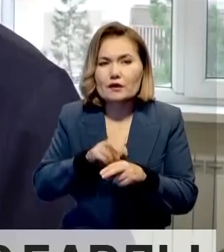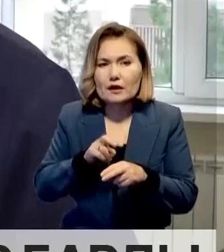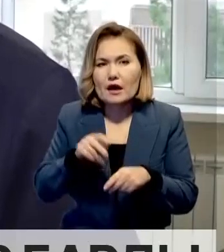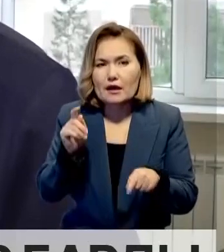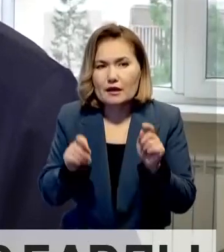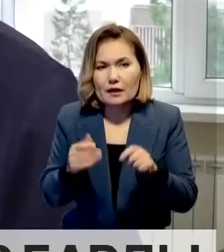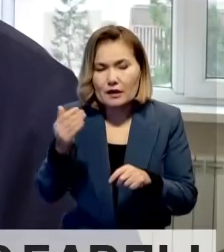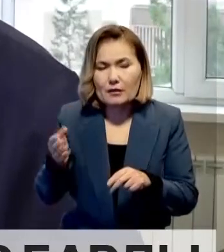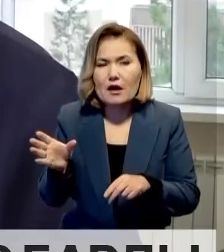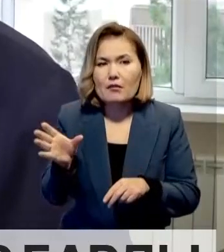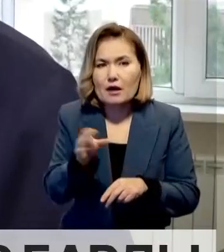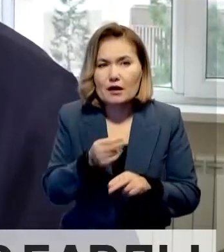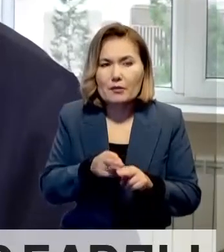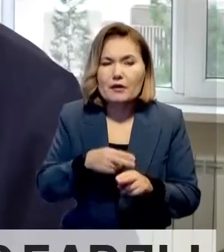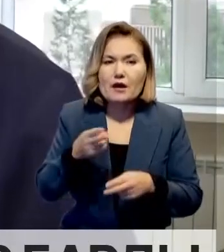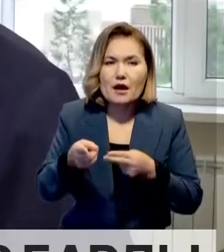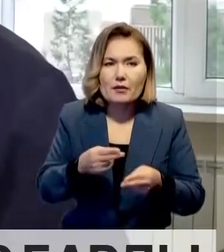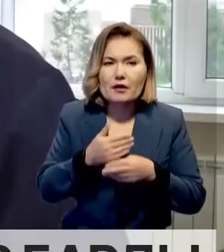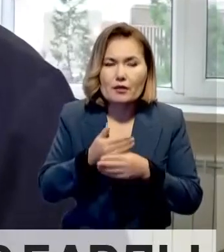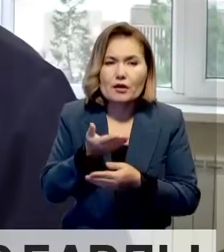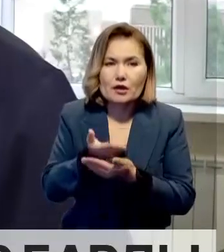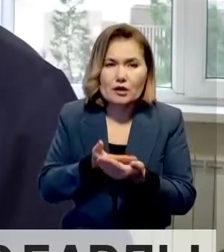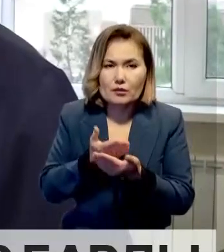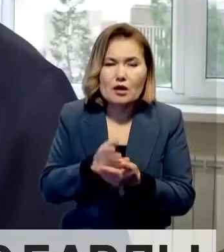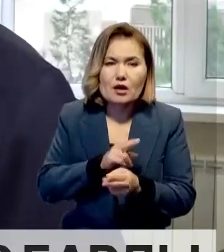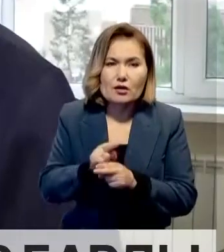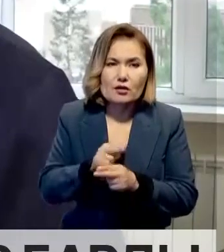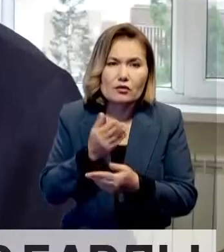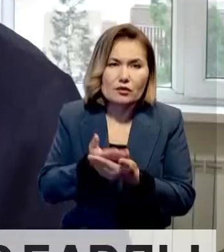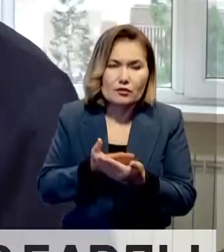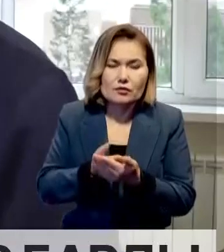астам дәрігерлер келді, солардың барлығы операция жасап, кеңес жүргізіп жатыр.